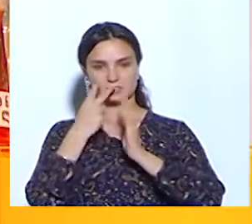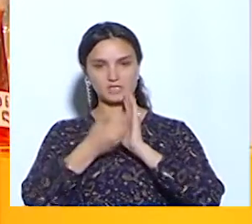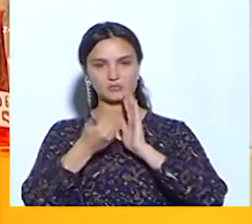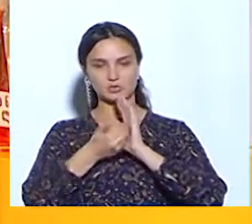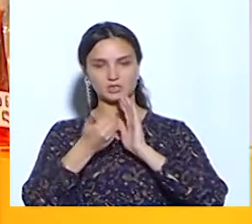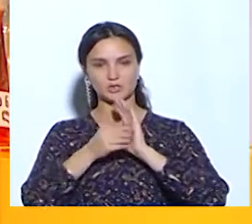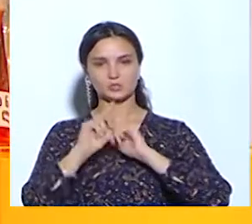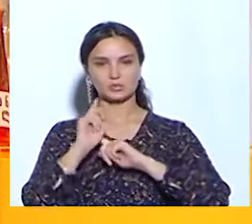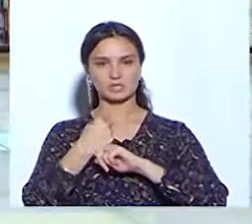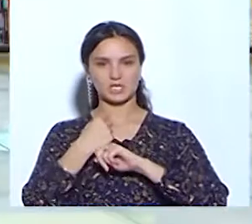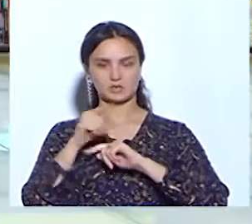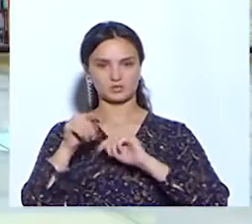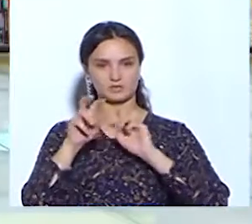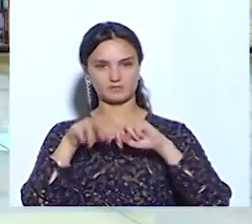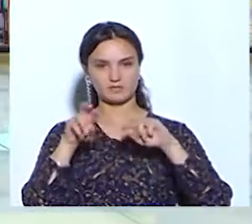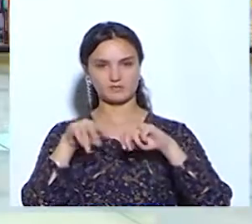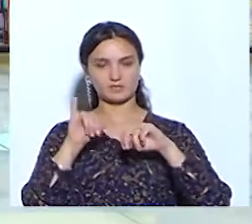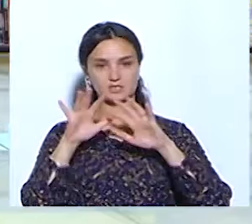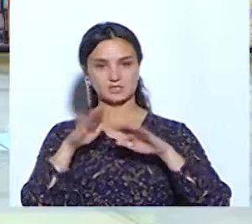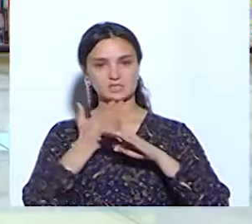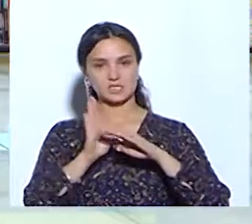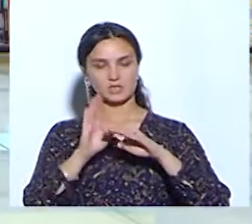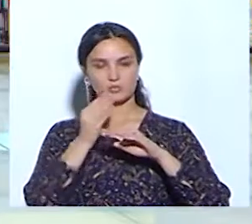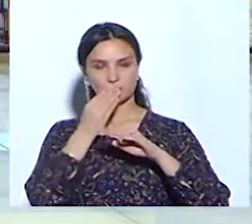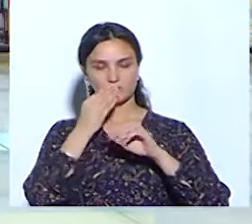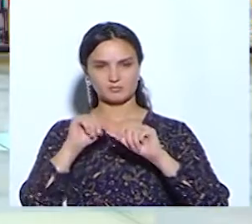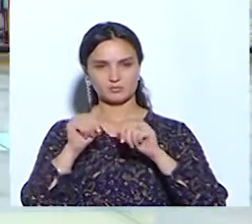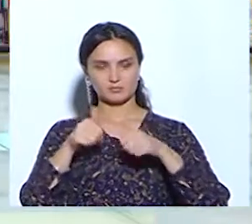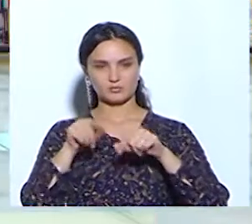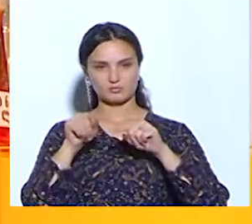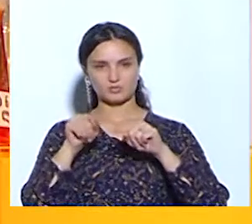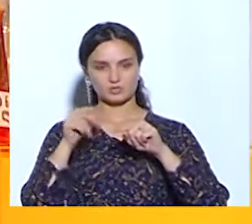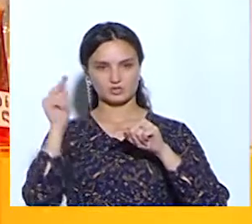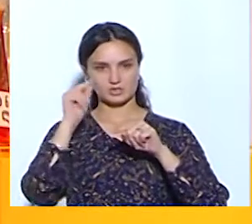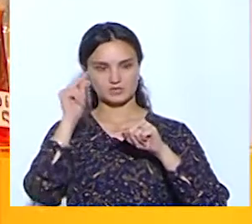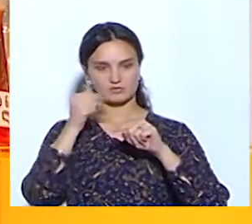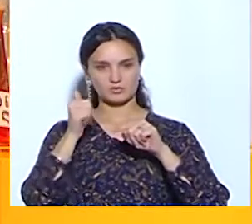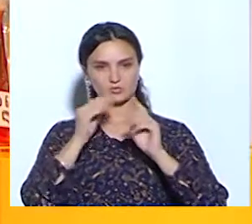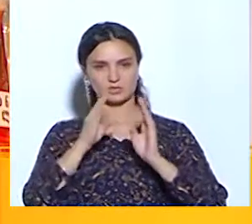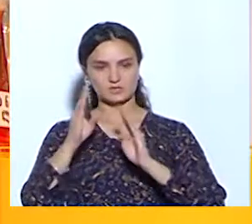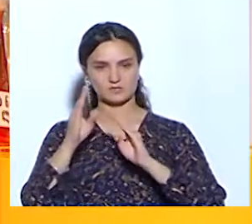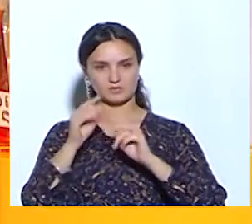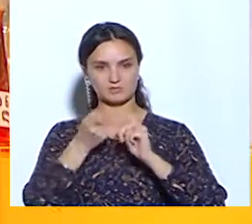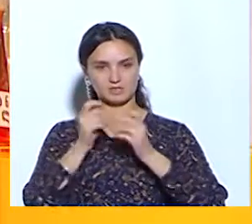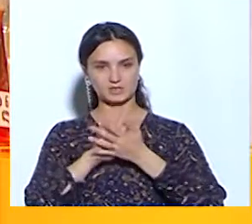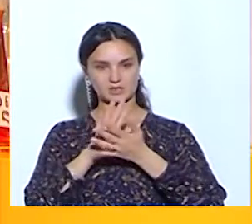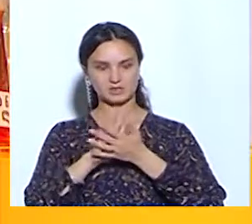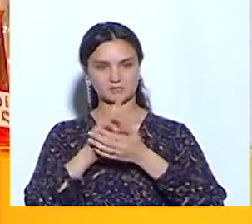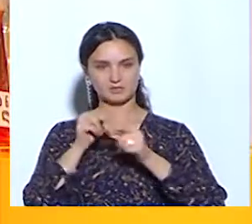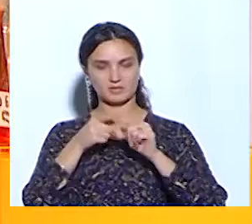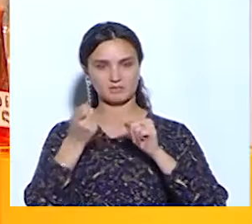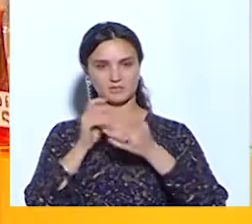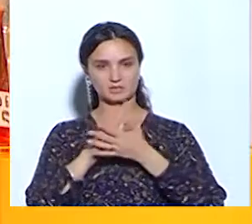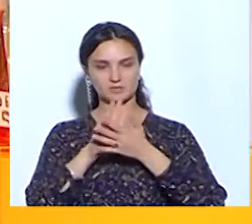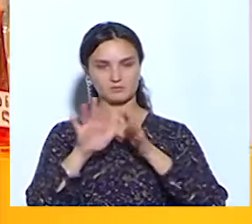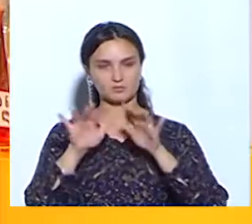წარმოდგენილი უნიკალური კვლევა, სადაც ცალკეული კვების მოდელის ფონზე შეისწავლეს, როგორ იქცევიან ბაქტერიები და ამ